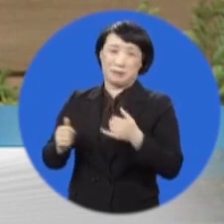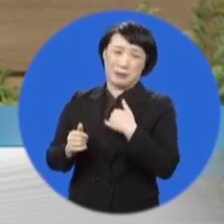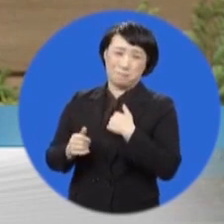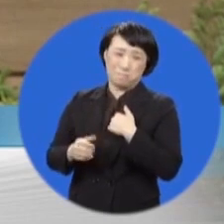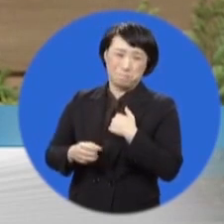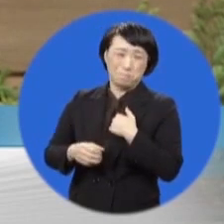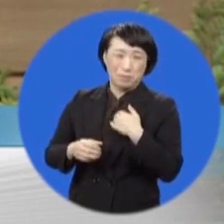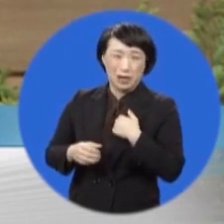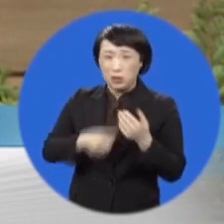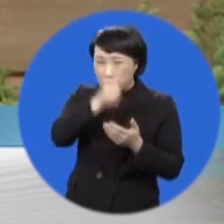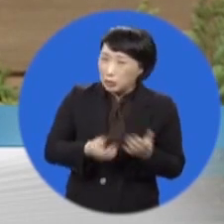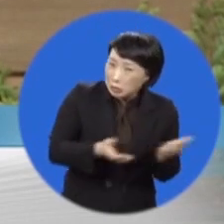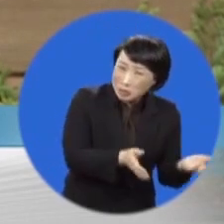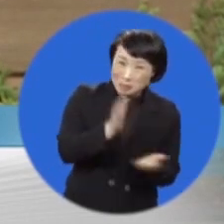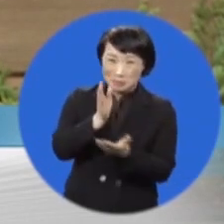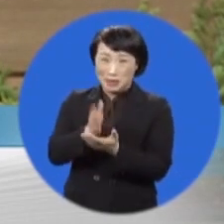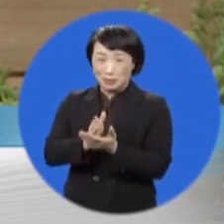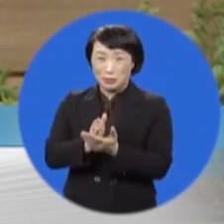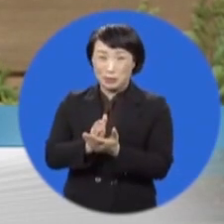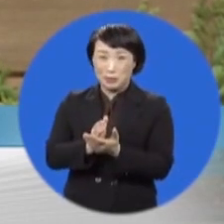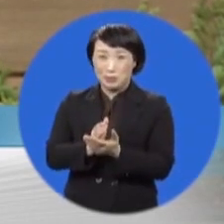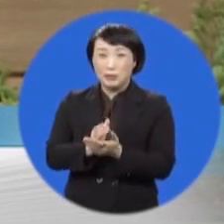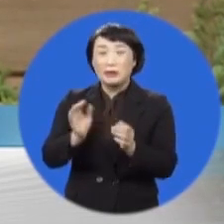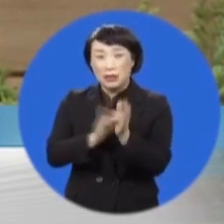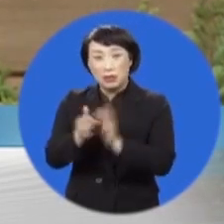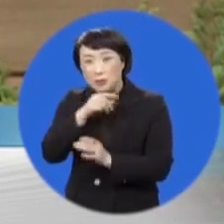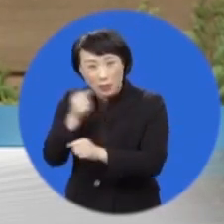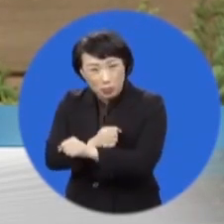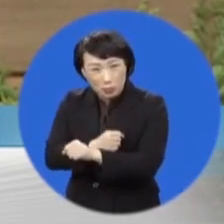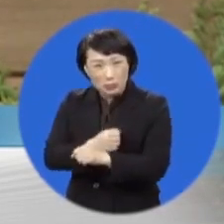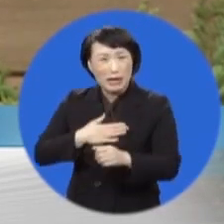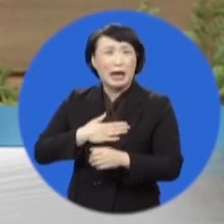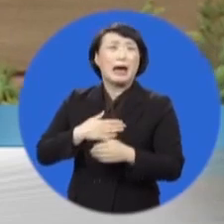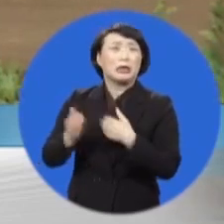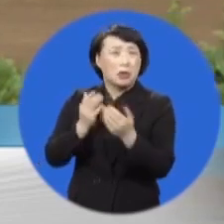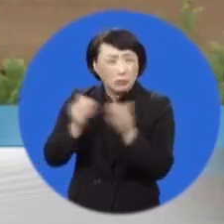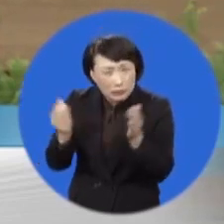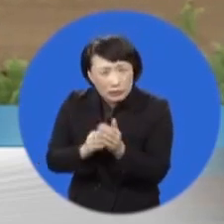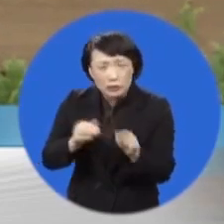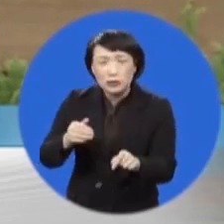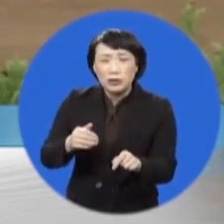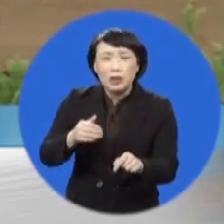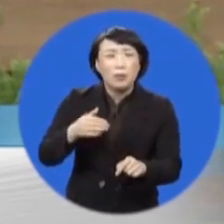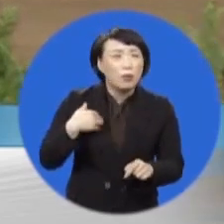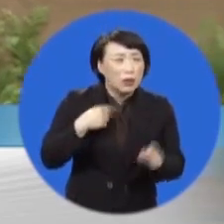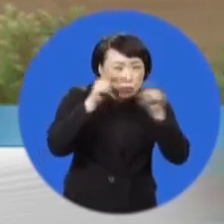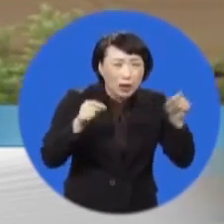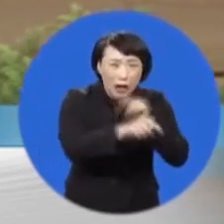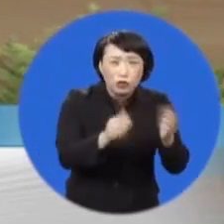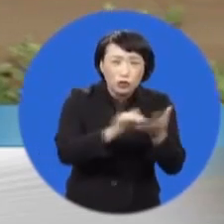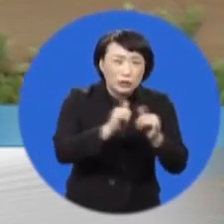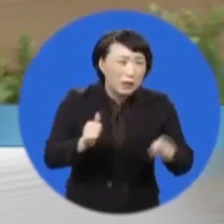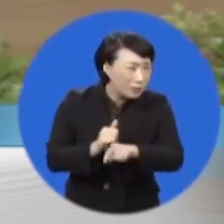절대 나를 죄 내주지 말고 의 잎이 궁금 내가 이 뭐 땀이 사실 뭐가 지우 까는 수많은 영어를